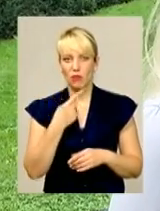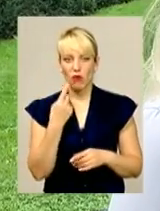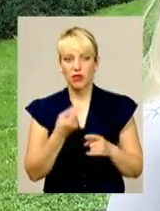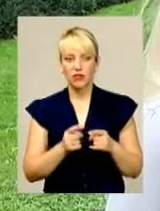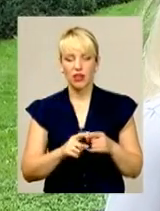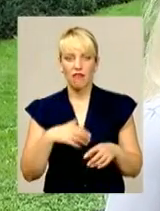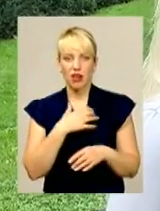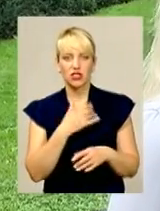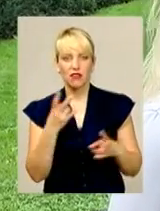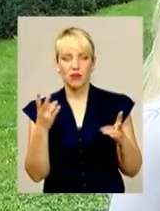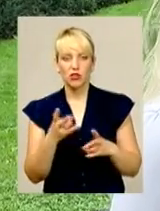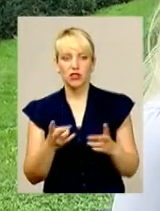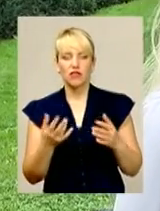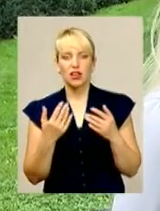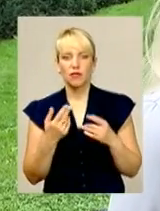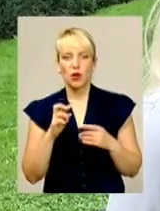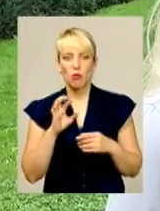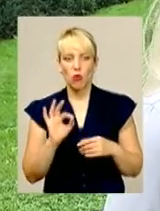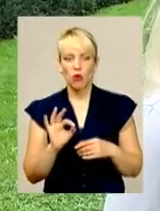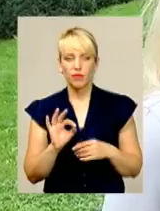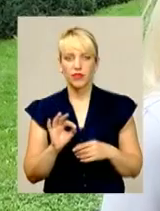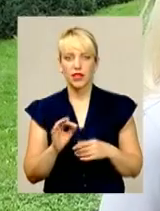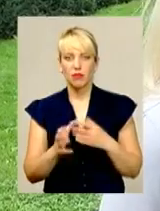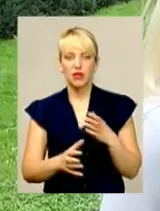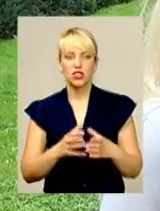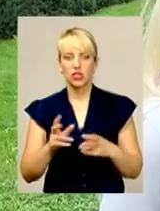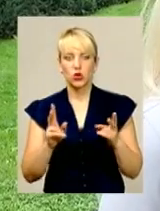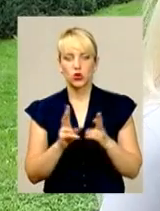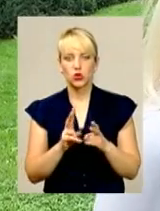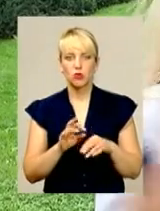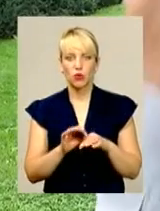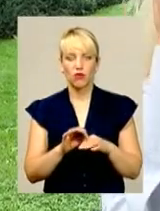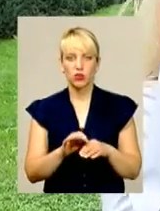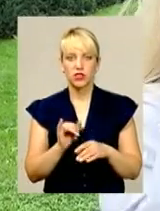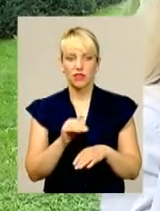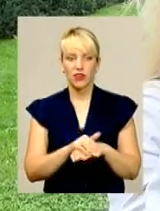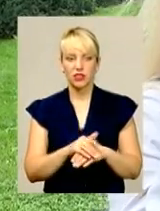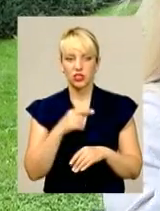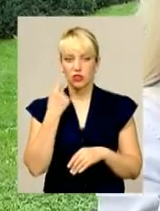важлива і потрібна, бо так само і міжнародні зустрічі проводяться, і фактично